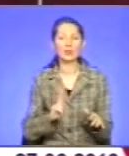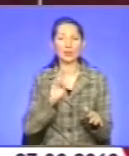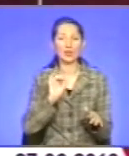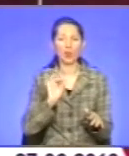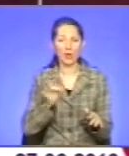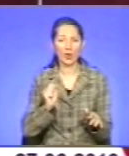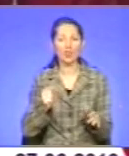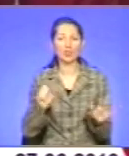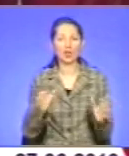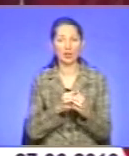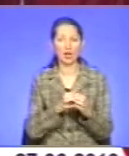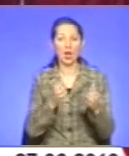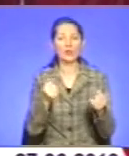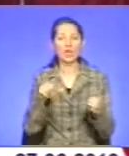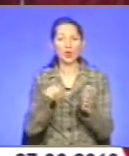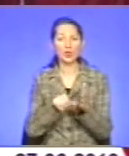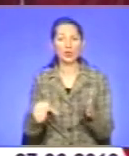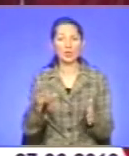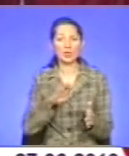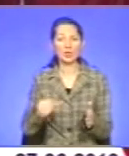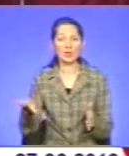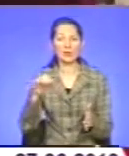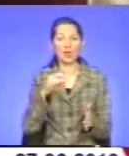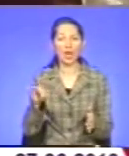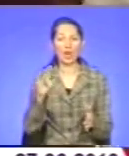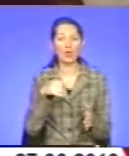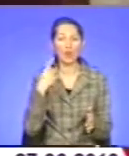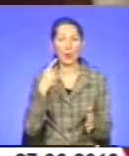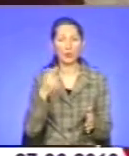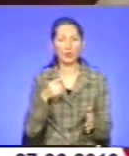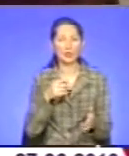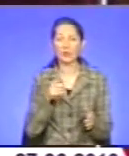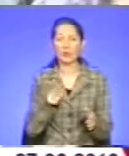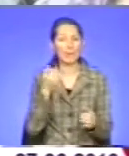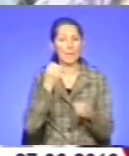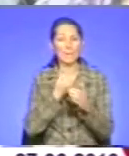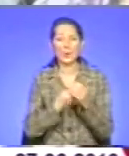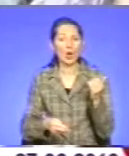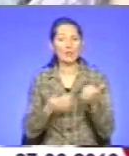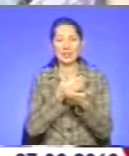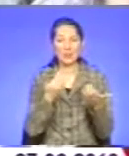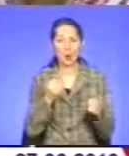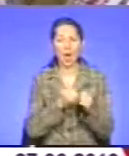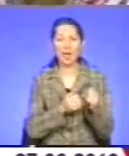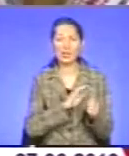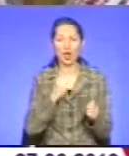районів області. Примітно те, що тут немає переможених, і жоден учасник не залишається без